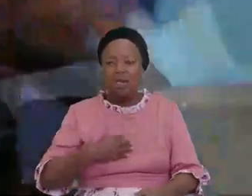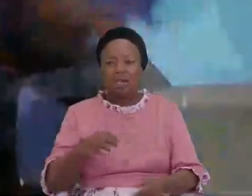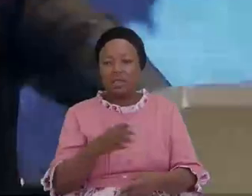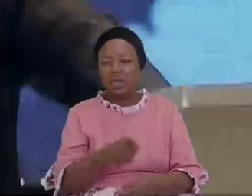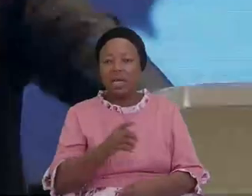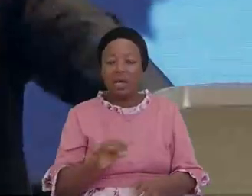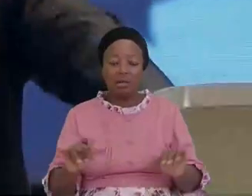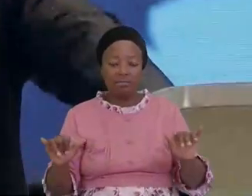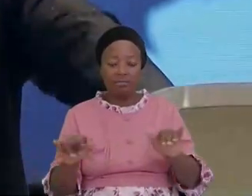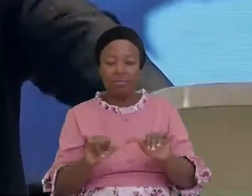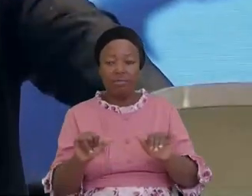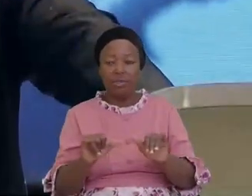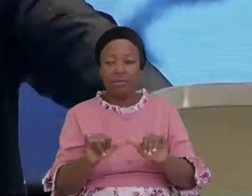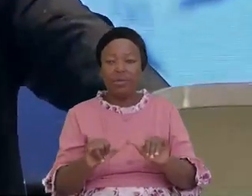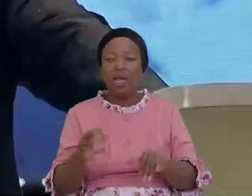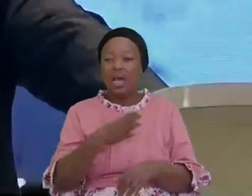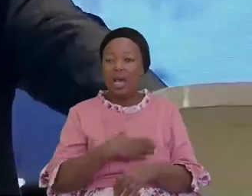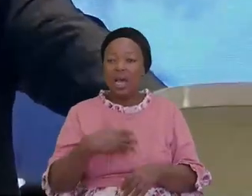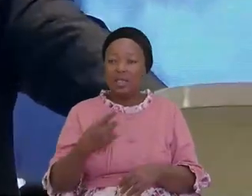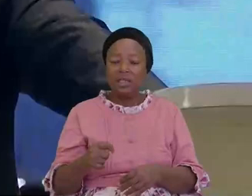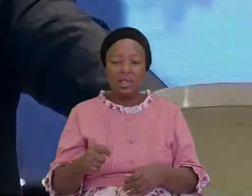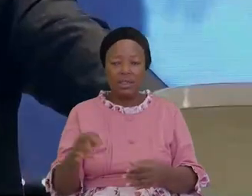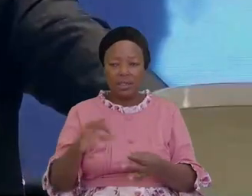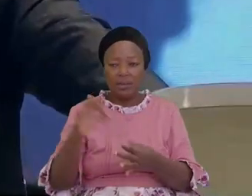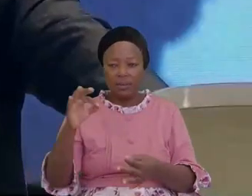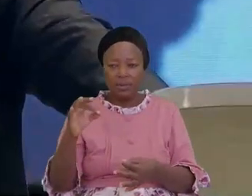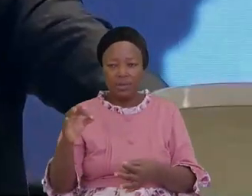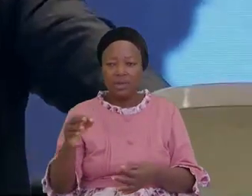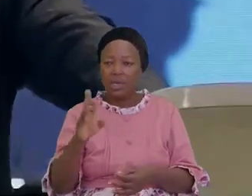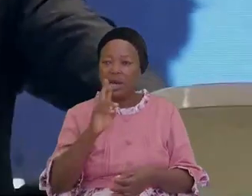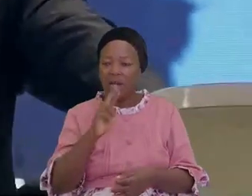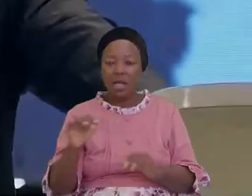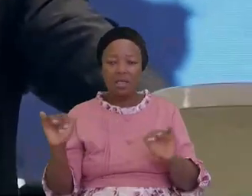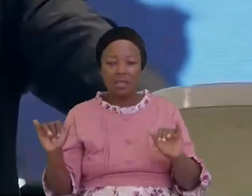égaux et l'Esprit est son égaux.